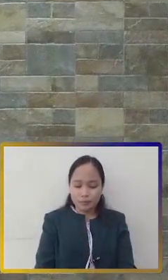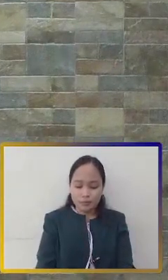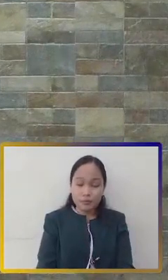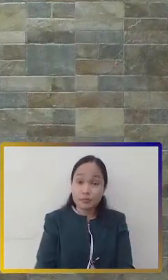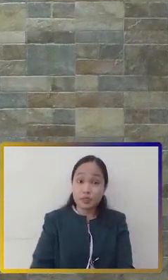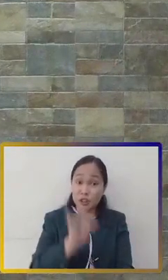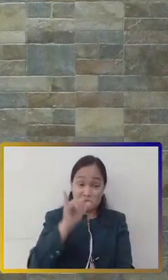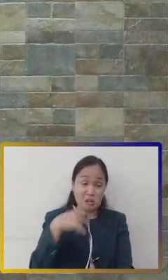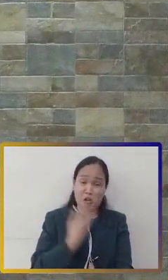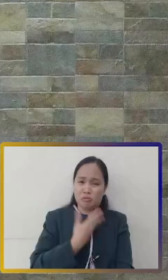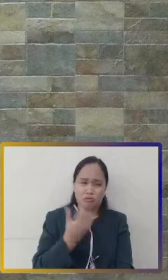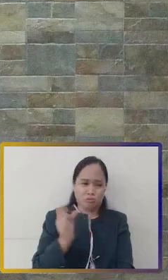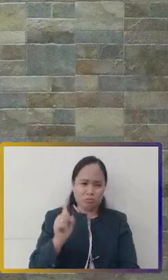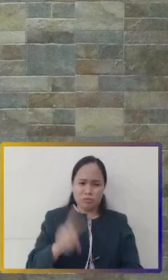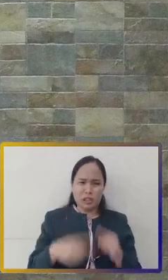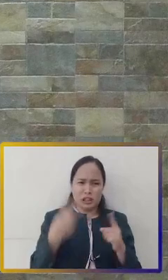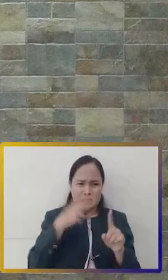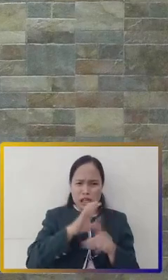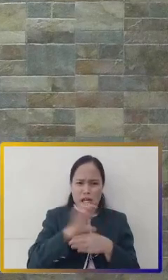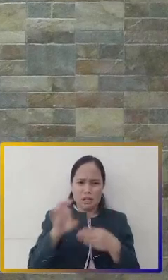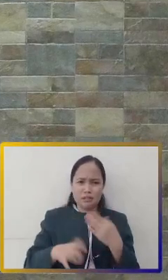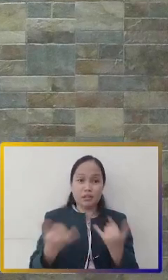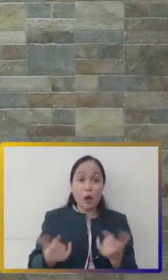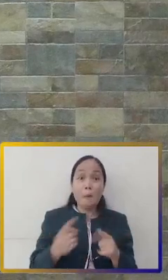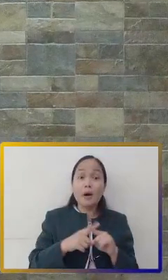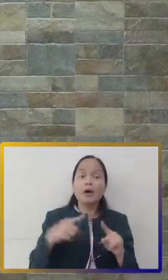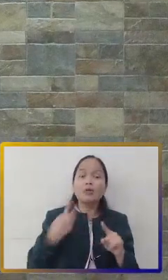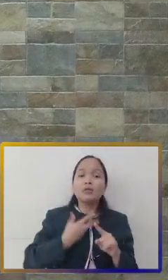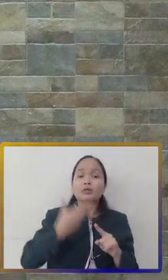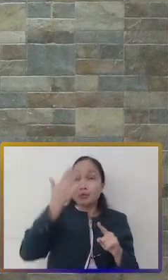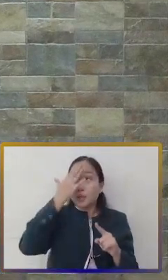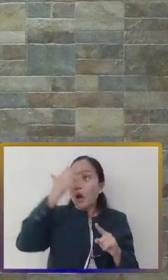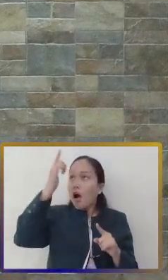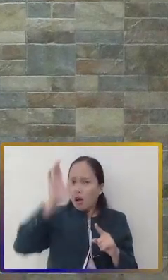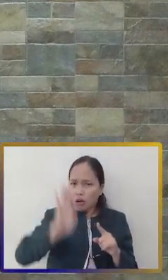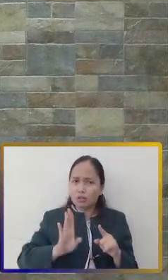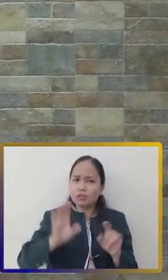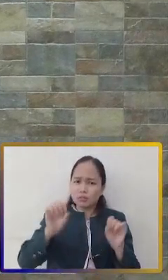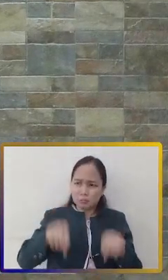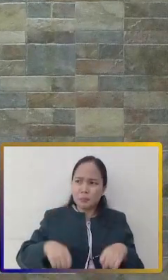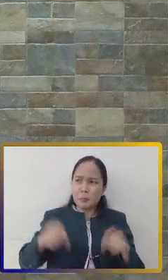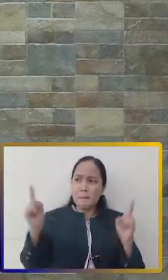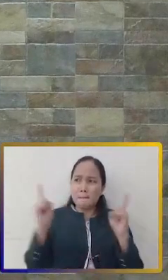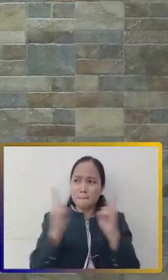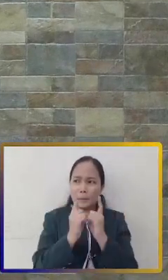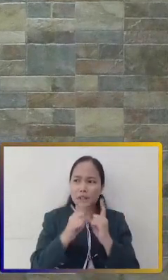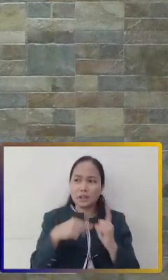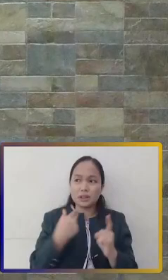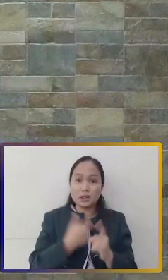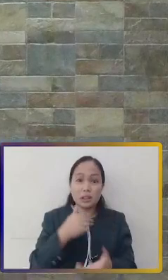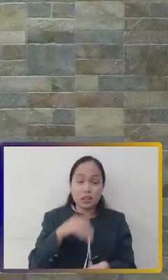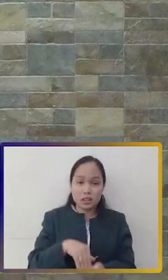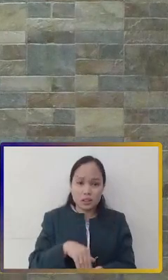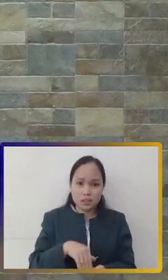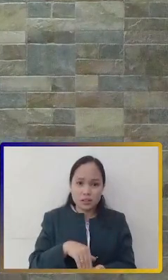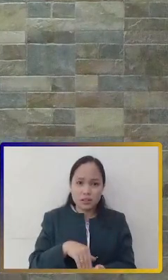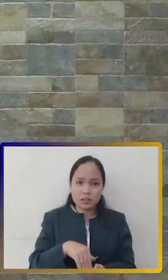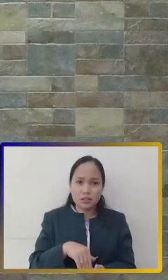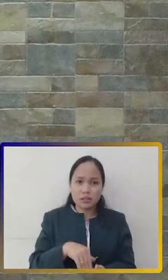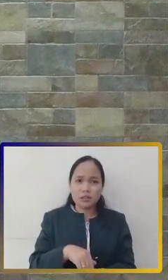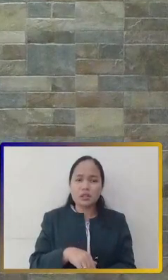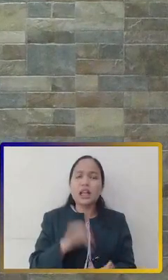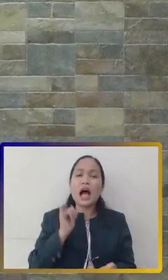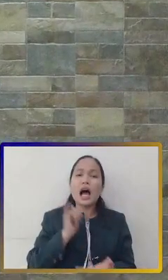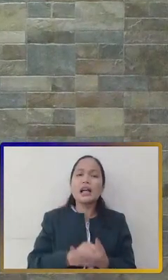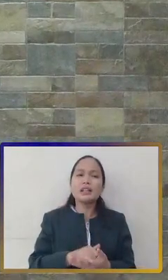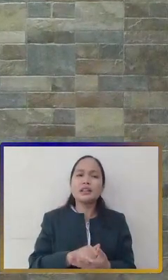pagtatapos. But we know that one day, God will meet us again. Nandoon yung pagtatapos. Yun